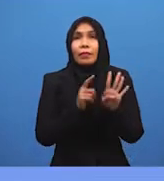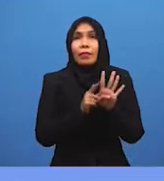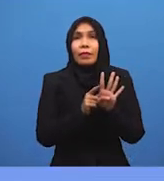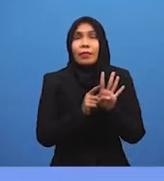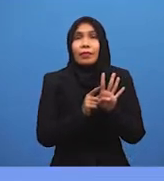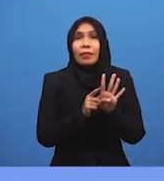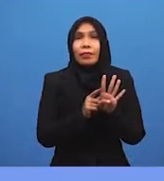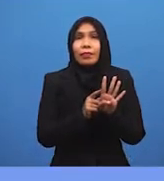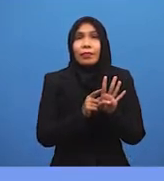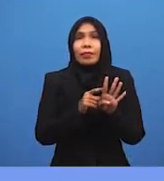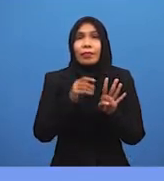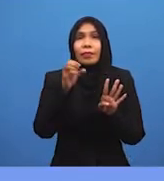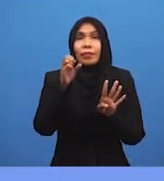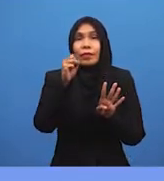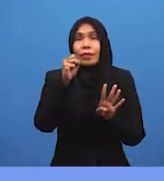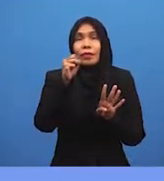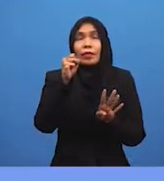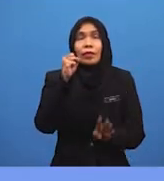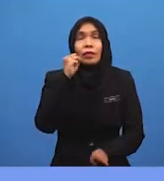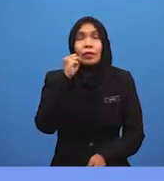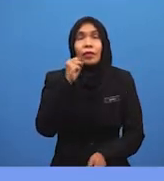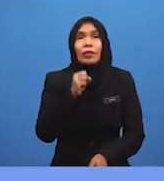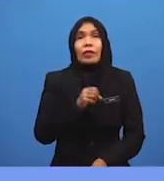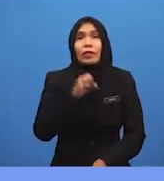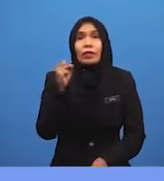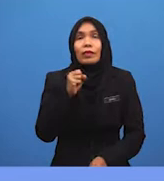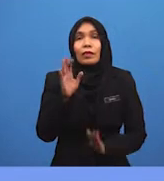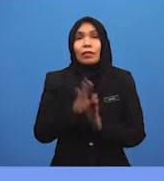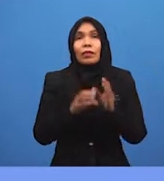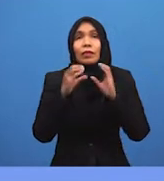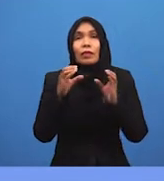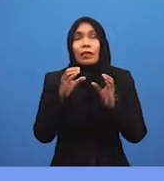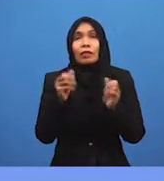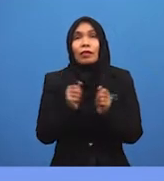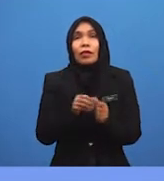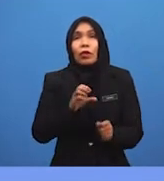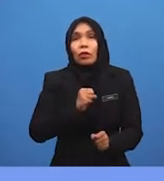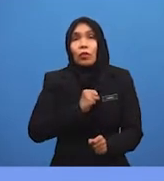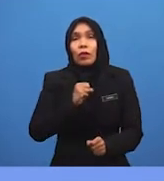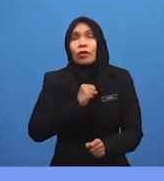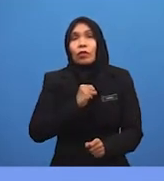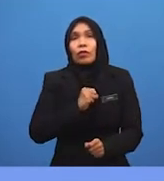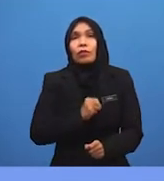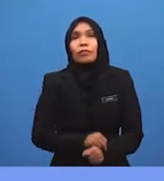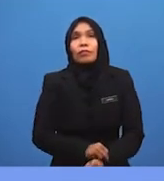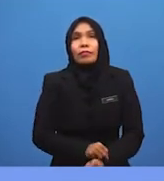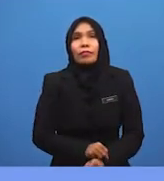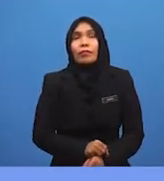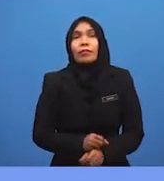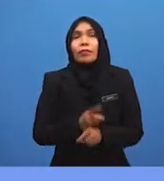4. Sofia bercakap dengan sopan santun dengan warga sekolah.